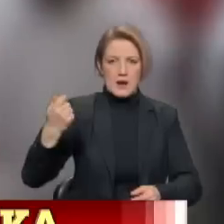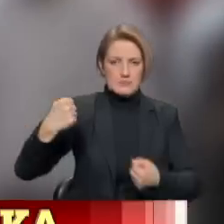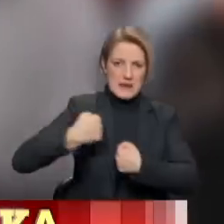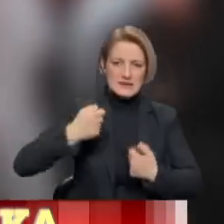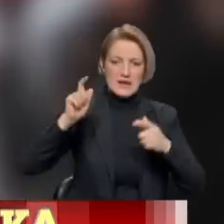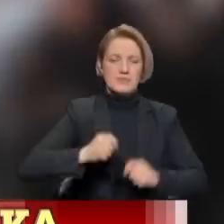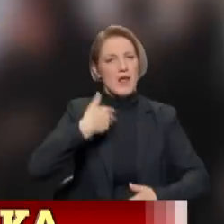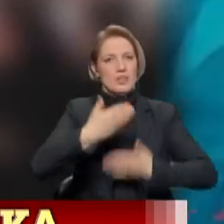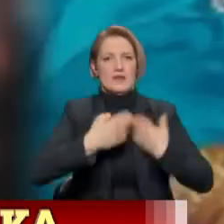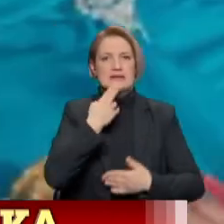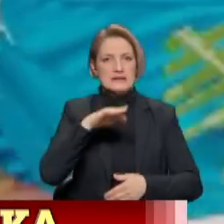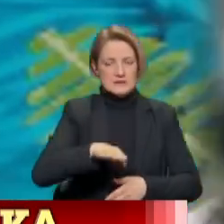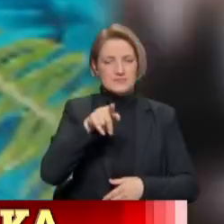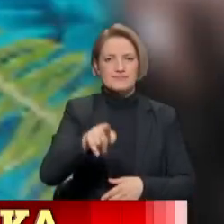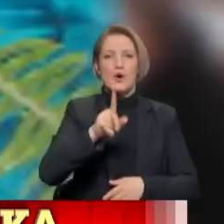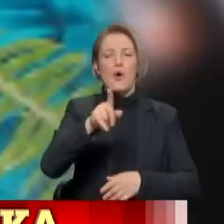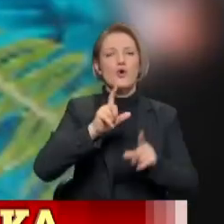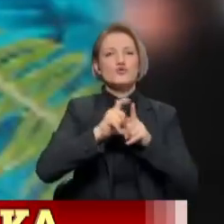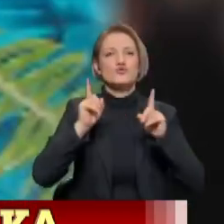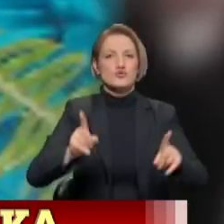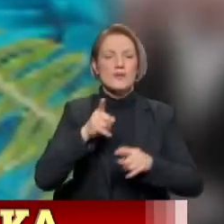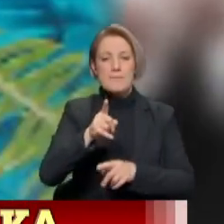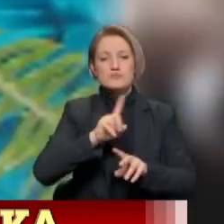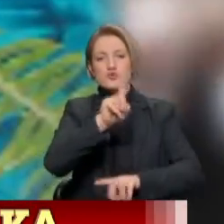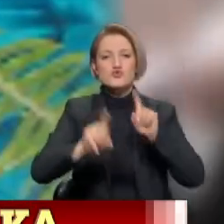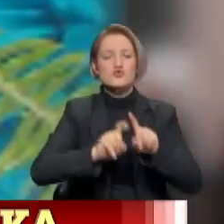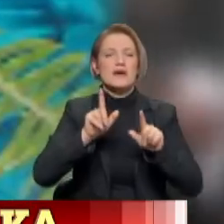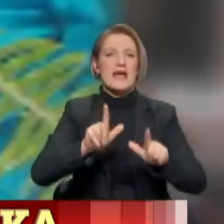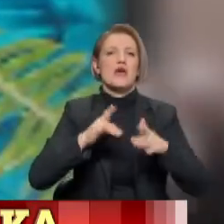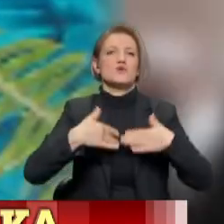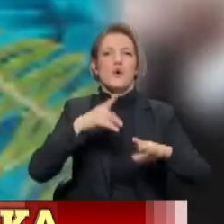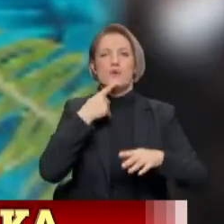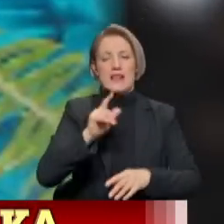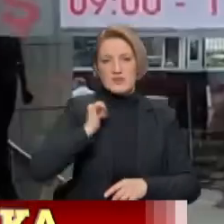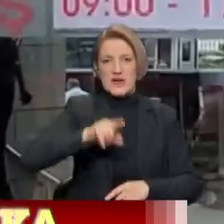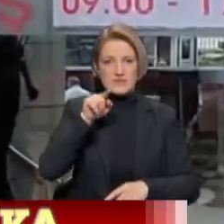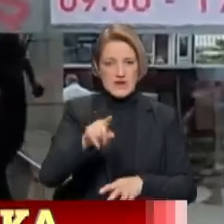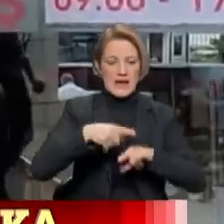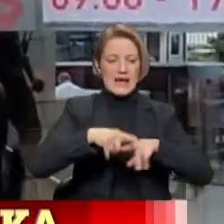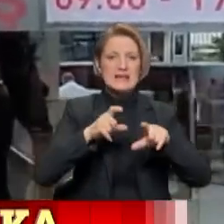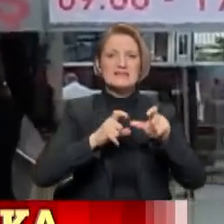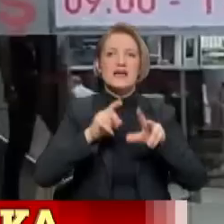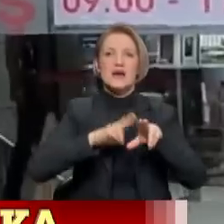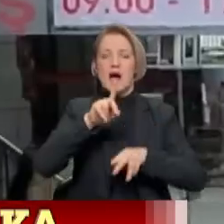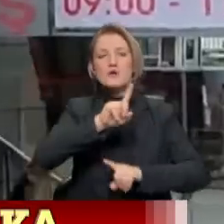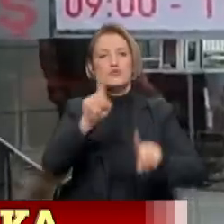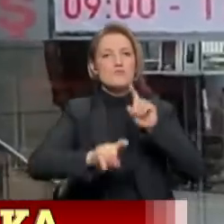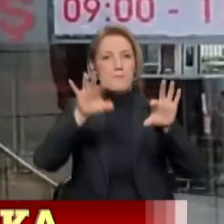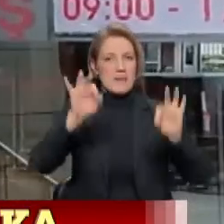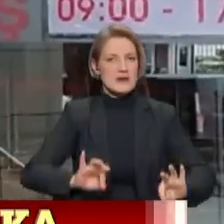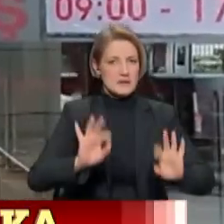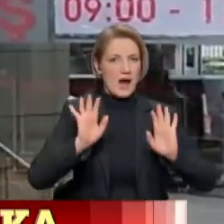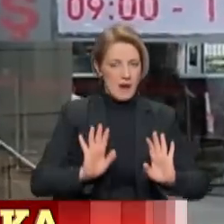bırakıldığını anlattı HKG. Savcı o dönem kavuşturmaya yer olmadığına karar vermişti. O savcıya HSK soruşturma başlattı ama